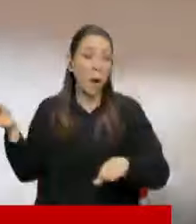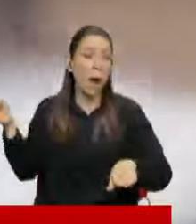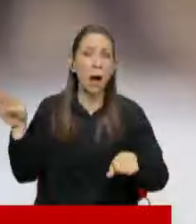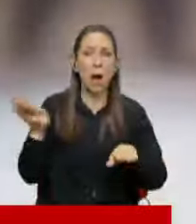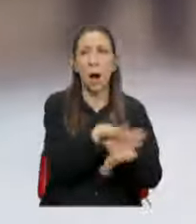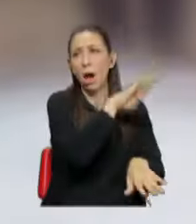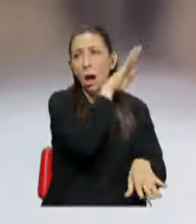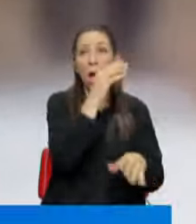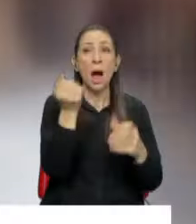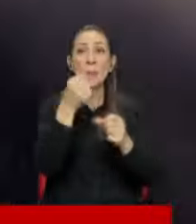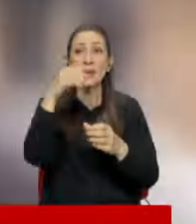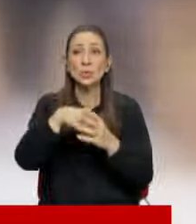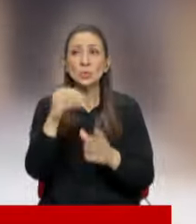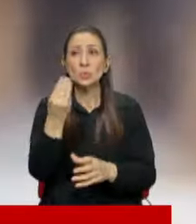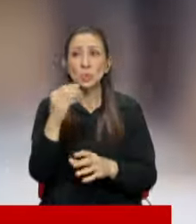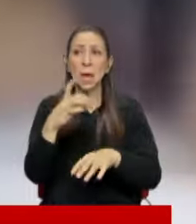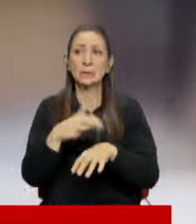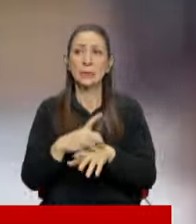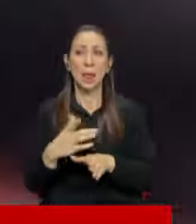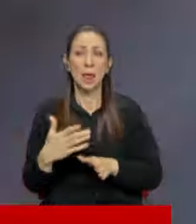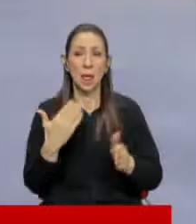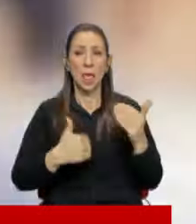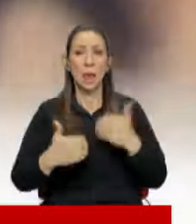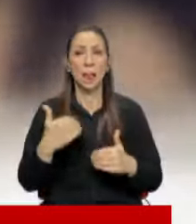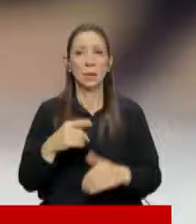savurdu. Araçta bulunan çocuk yaralandı.